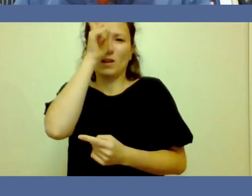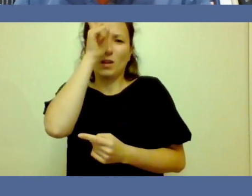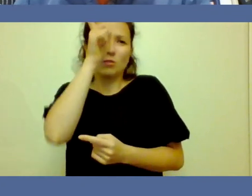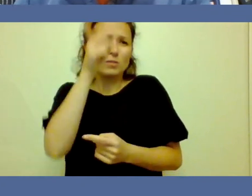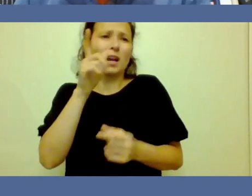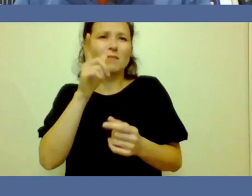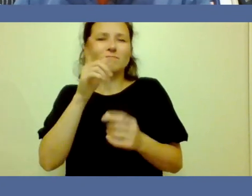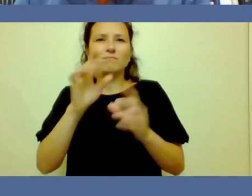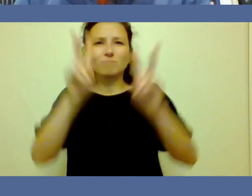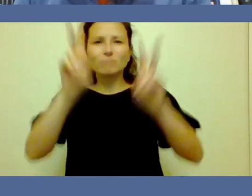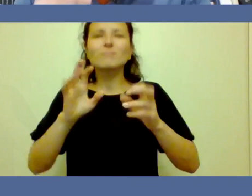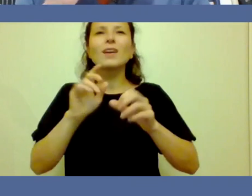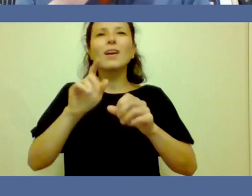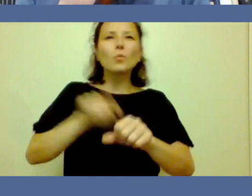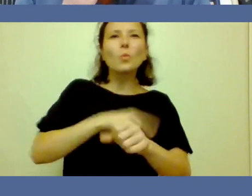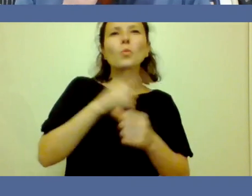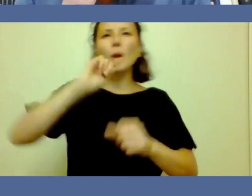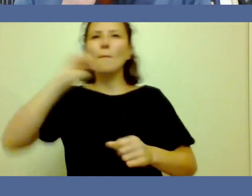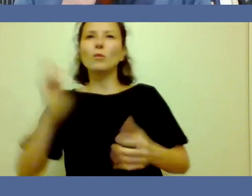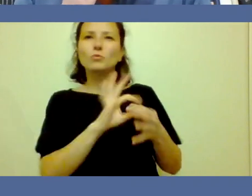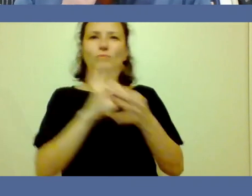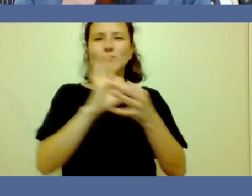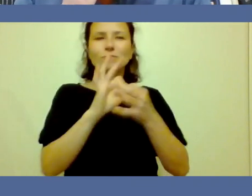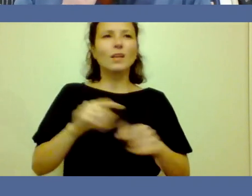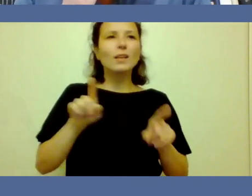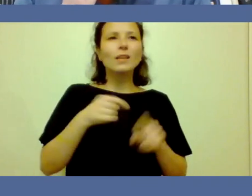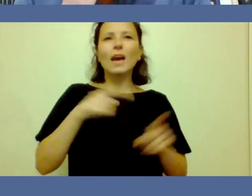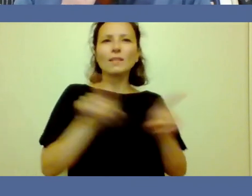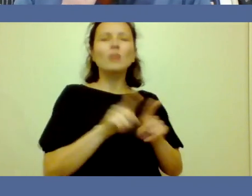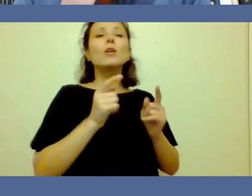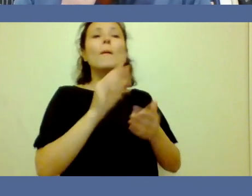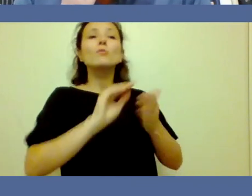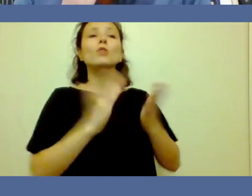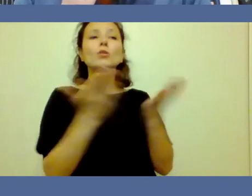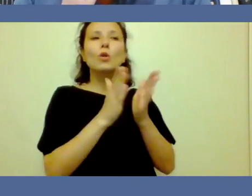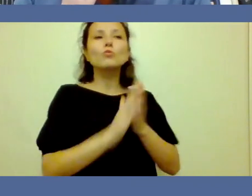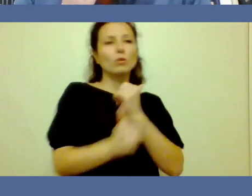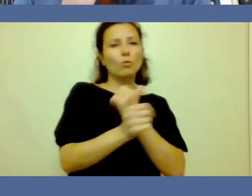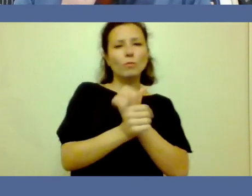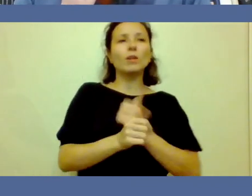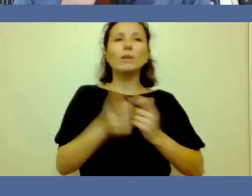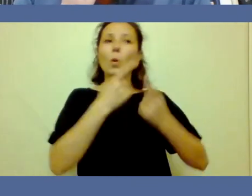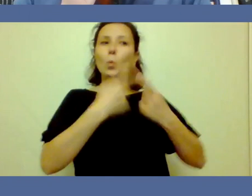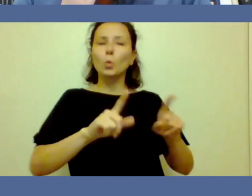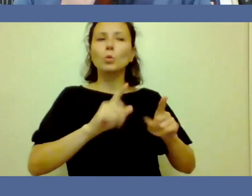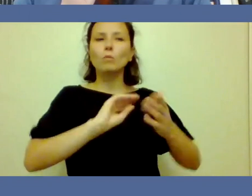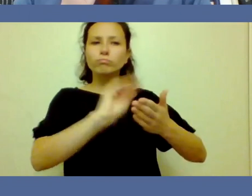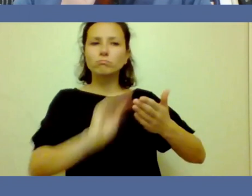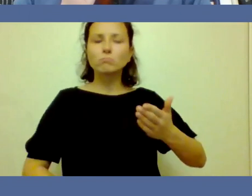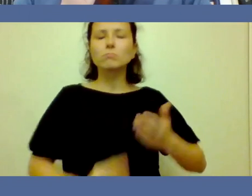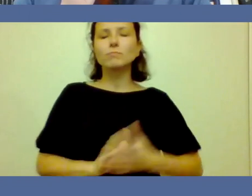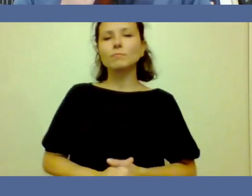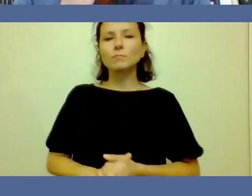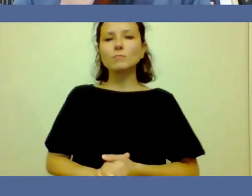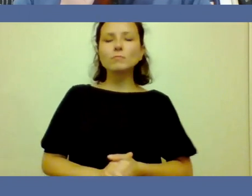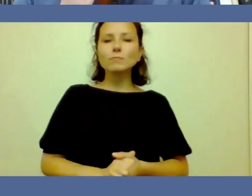podróż. Ja też piszę książki dokumentalne i tam mogę się spełniać w lapidarnej formie, więc jest